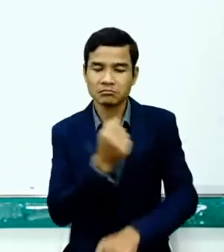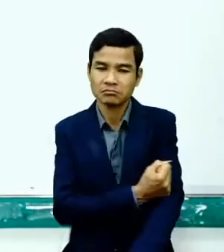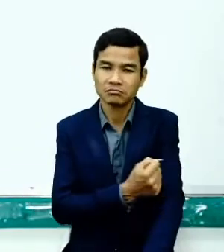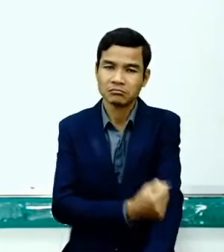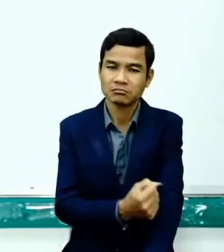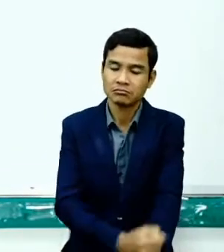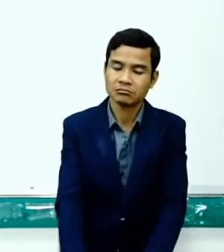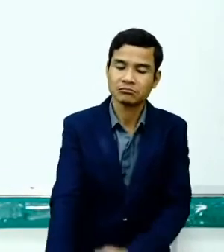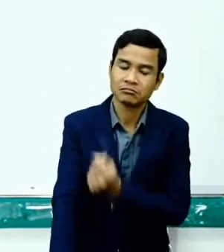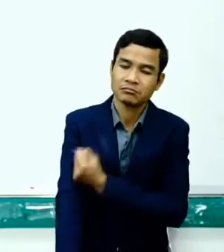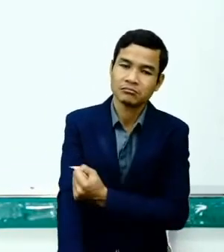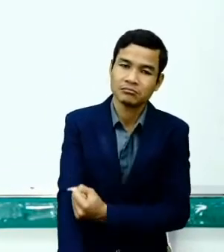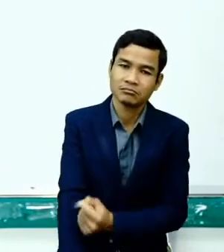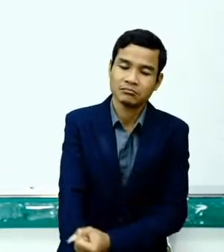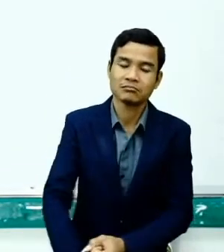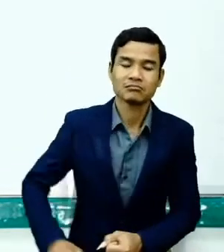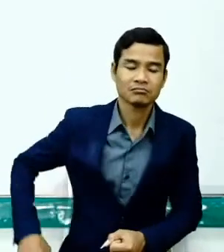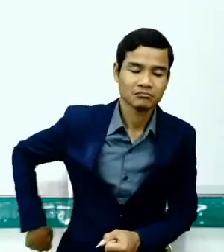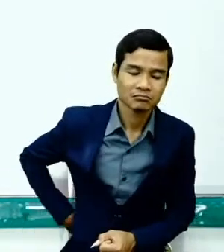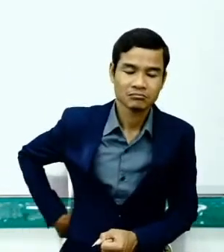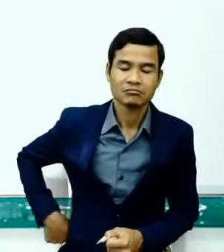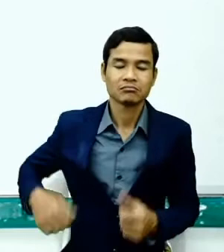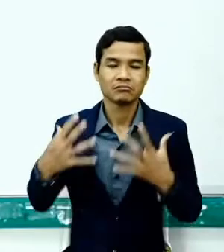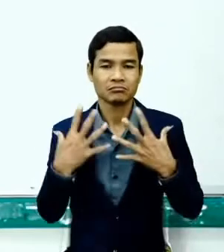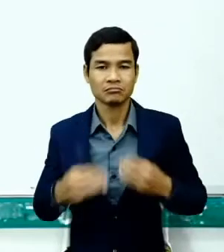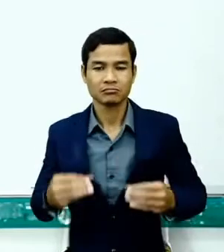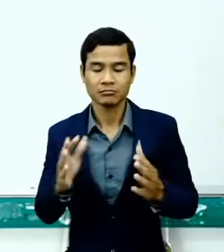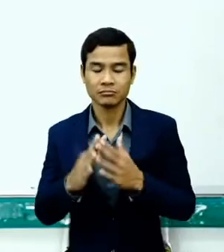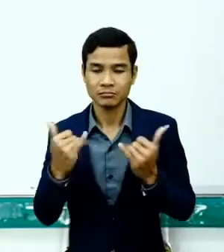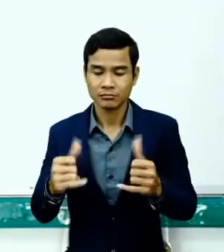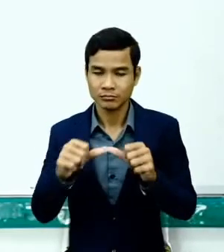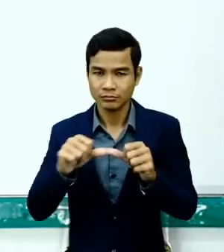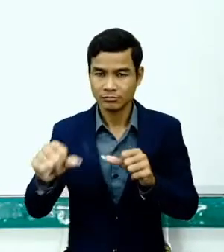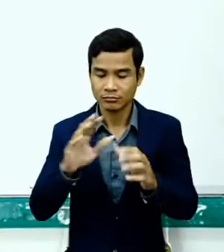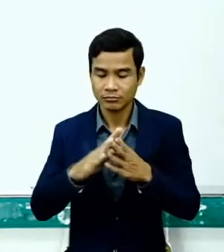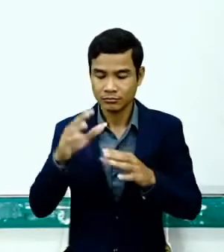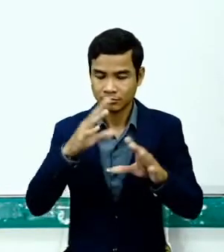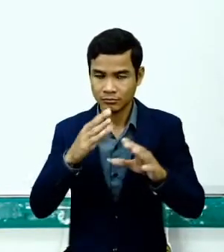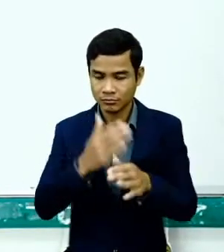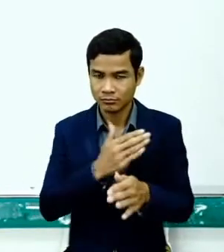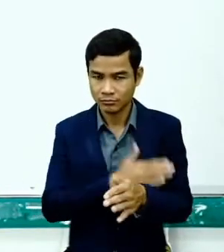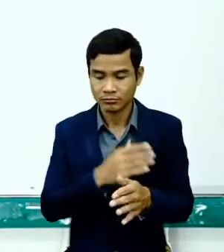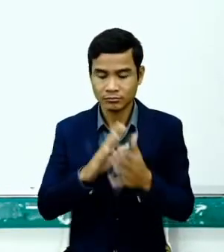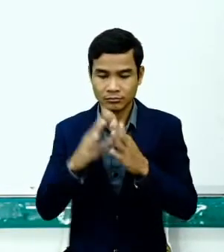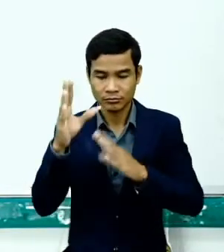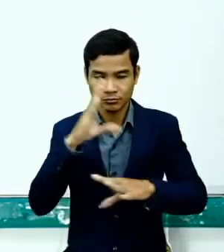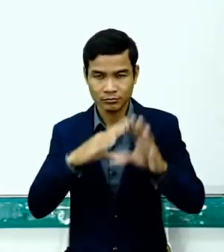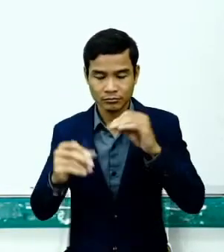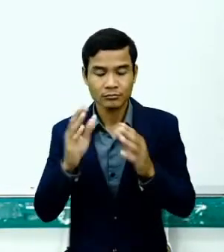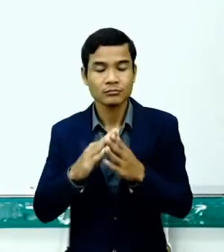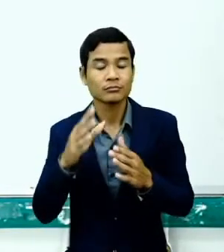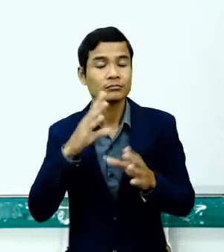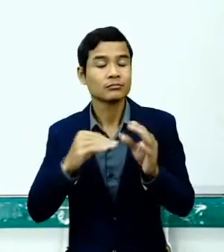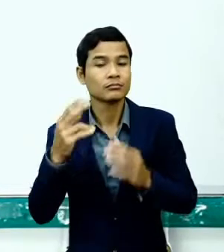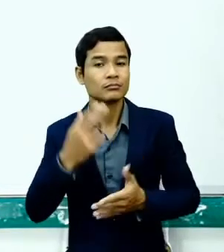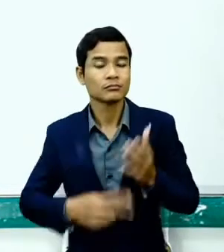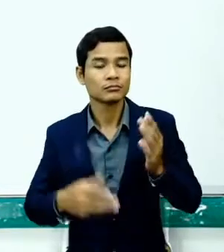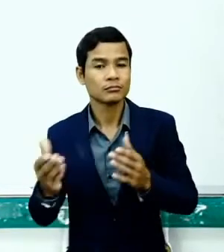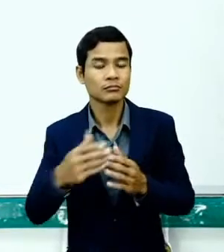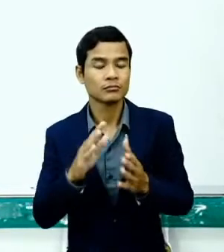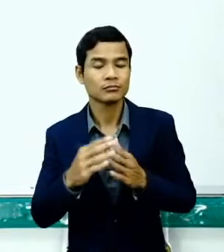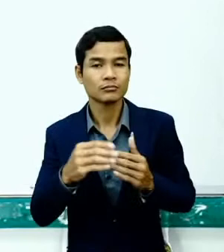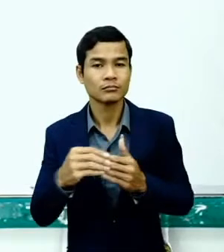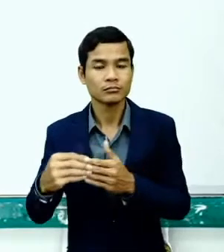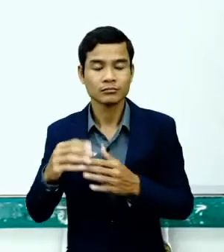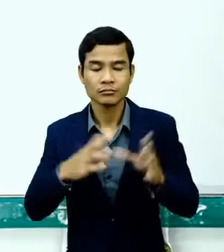យរយស្រពន់ណាឥឡូវយើងមកសិក្សាបន្តតែមុននឹងសិក្សាបន្តមិញយើងរៀនដល់ណាមិញអ្នកគ្រូនាំកូនកូនទៅសិ